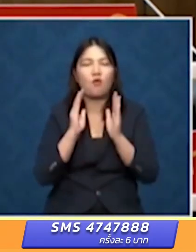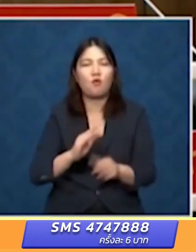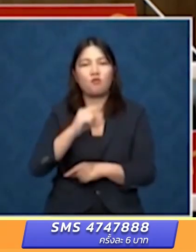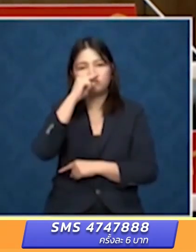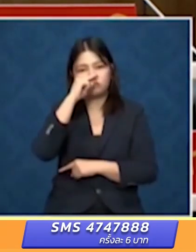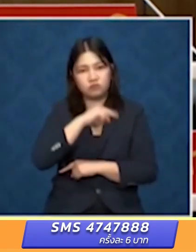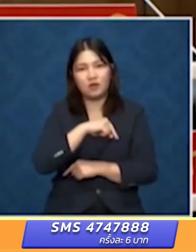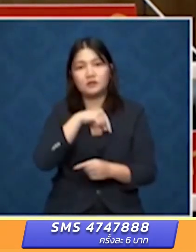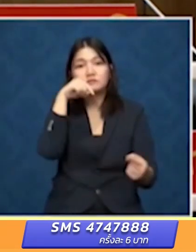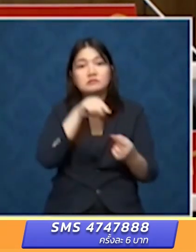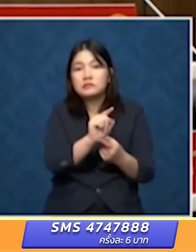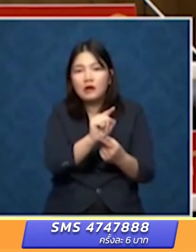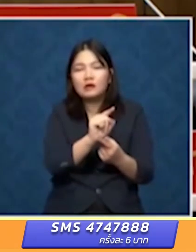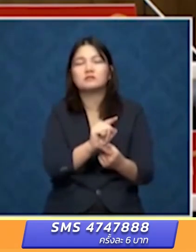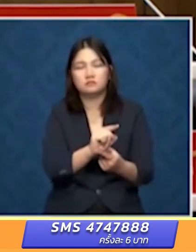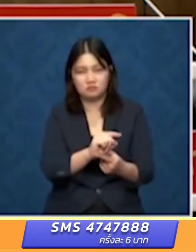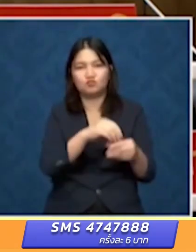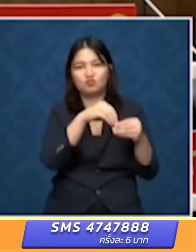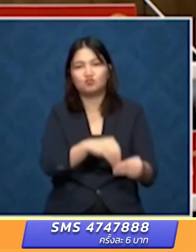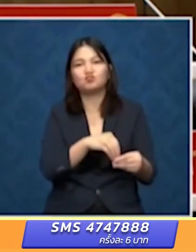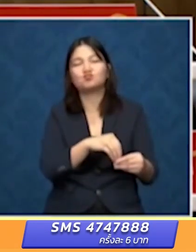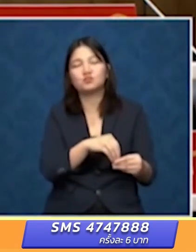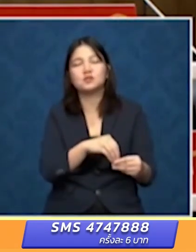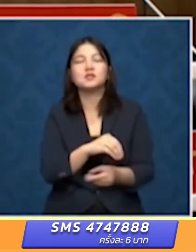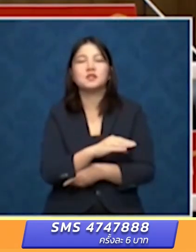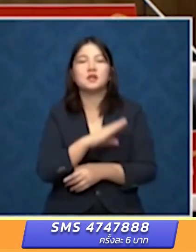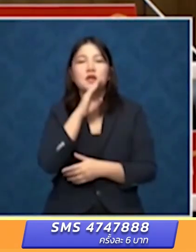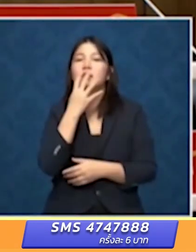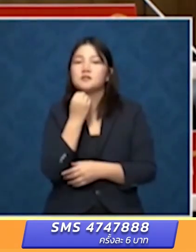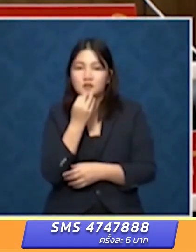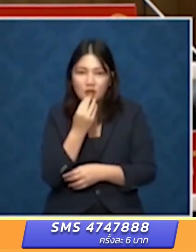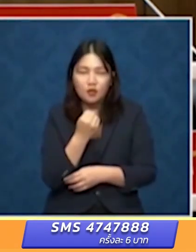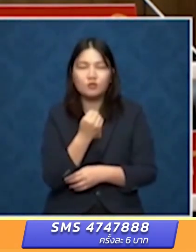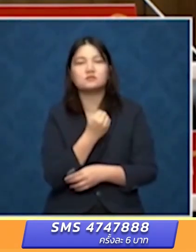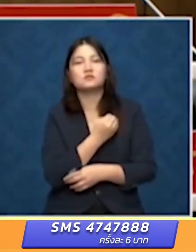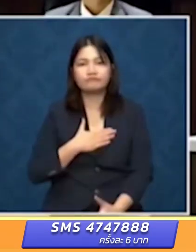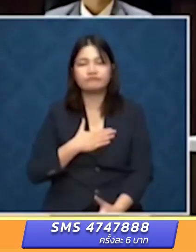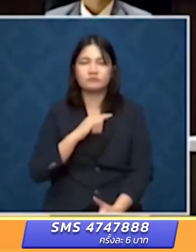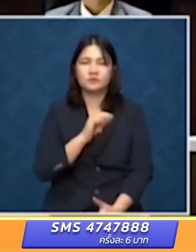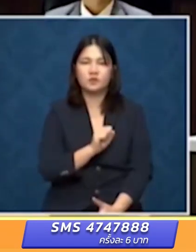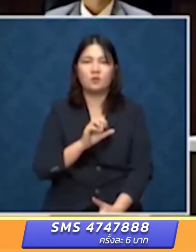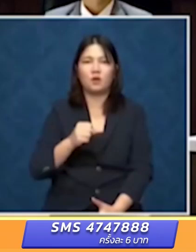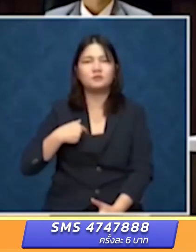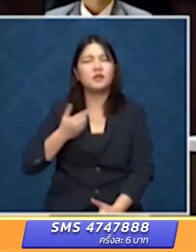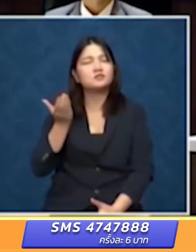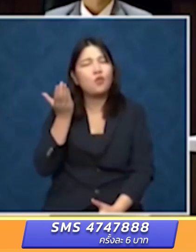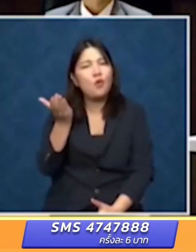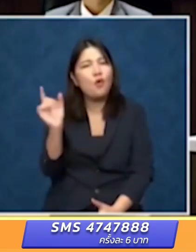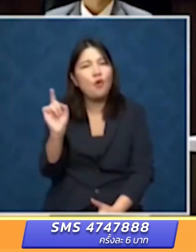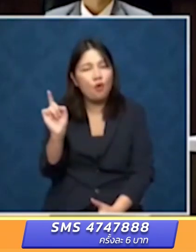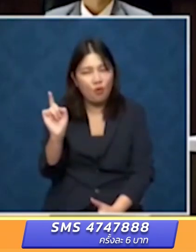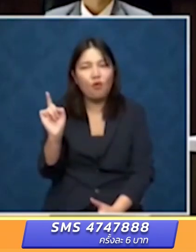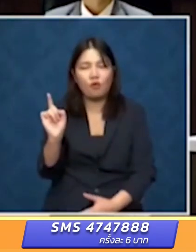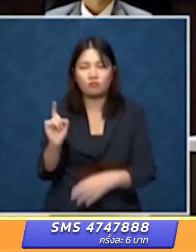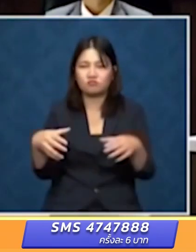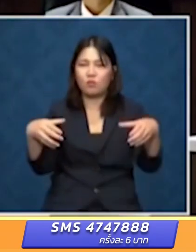ช่วงพีคด้วย ช่วงพีคตัดเฉยประมาณว่า เขาพูดว่าอะไร มีปัญญาส่งไปก็ต้องมีปัญญานำกลับประมาณนี้นะคะส่วนนี้ค่ะเป็นคุ